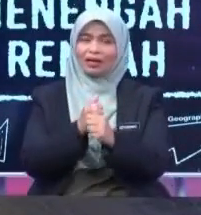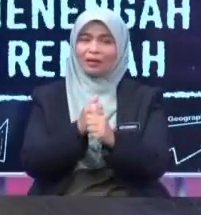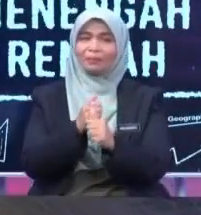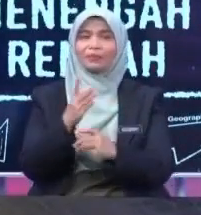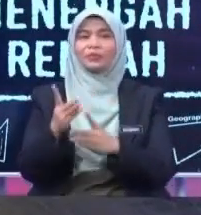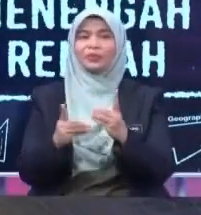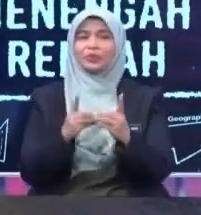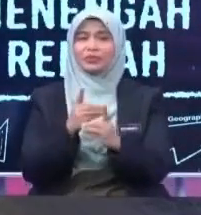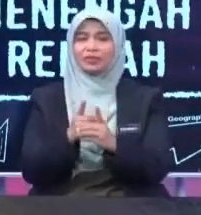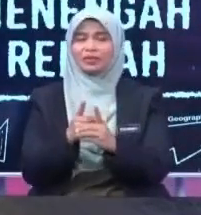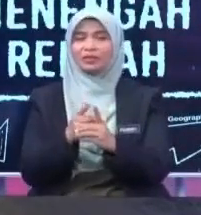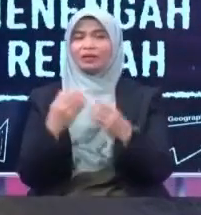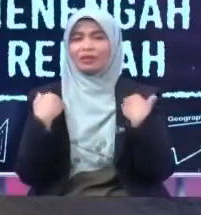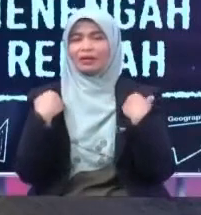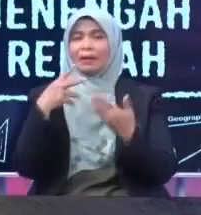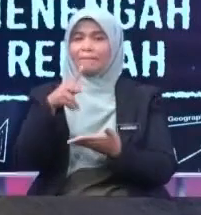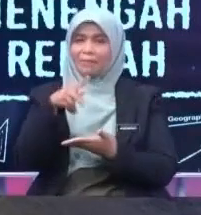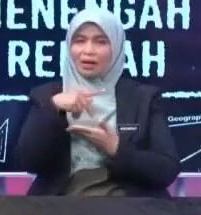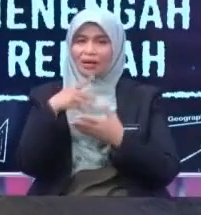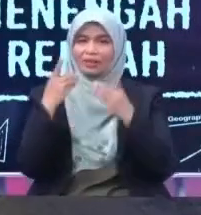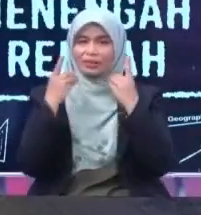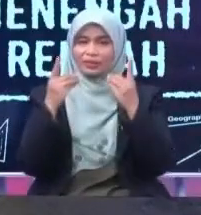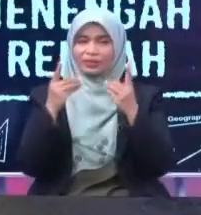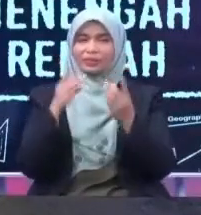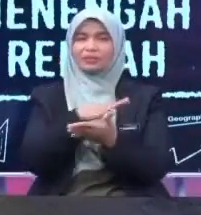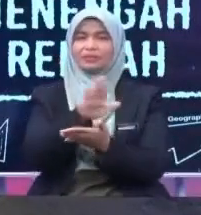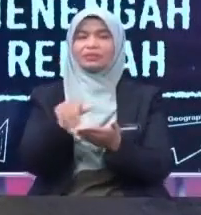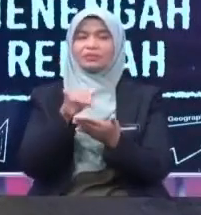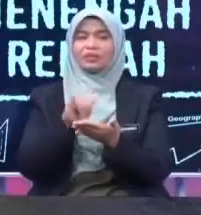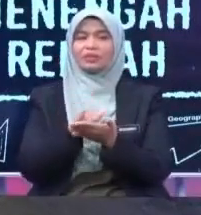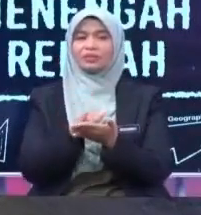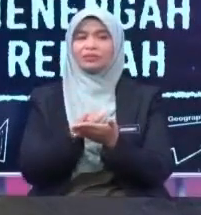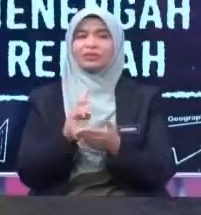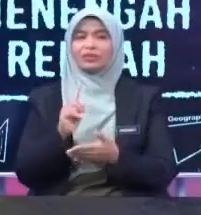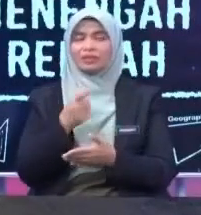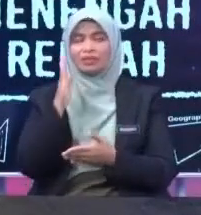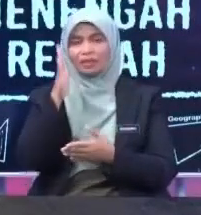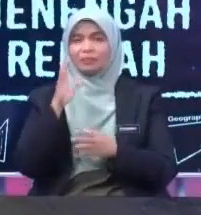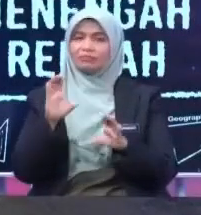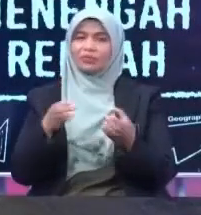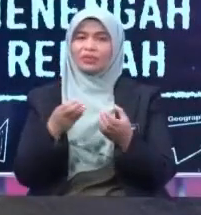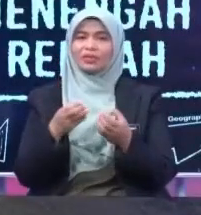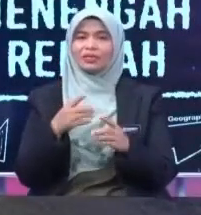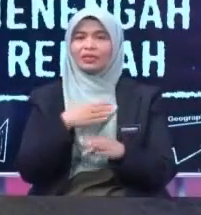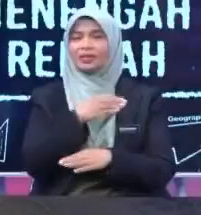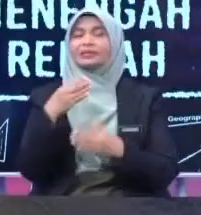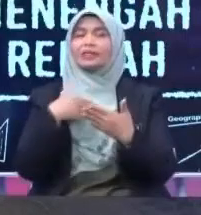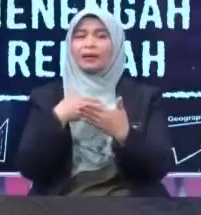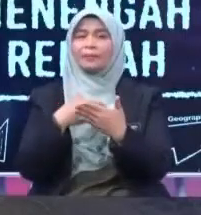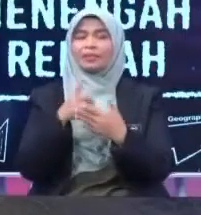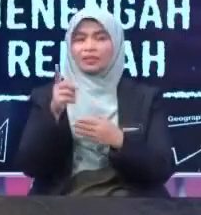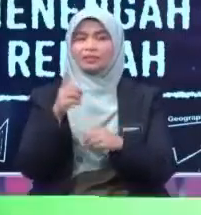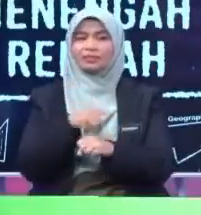terangkan, kita ada konsep pahala, kita ada dosa. Jadi semua tu kita akan melakukan sepanjang kita di dunia, dan sampai satu masa Allah akan